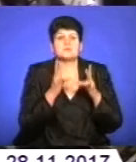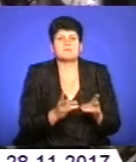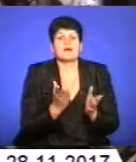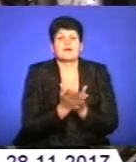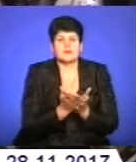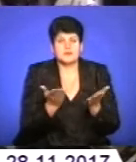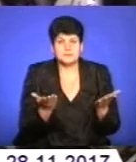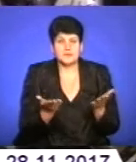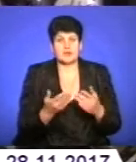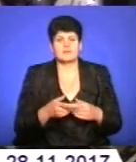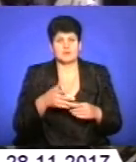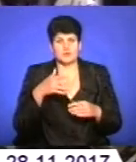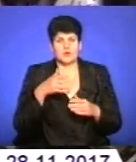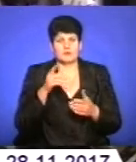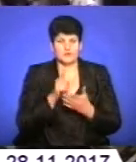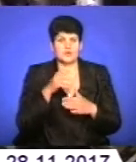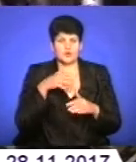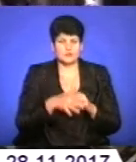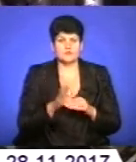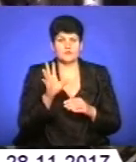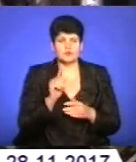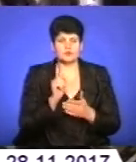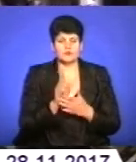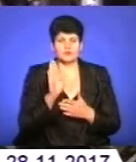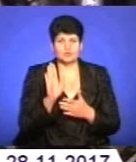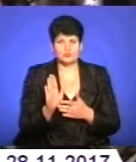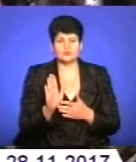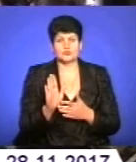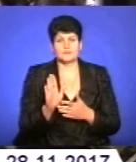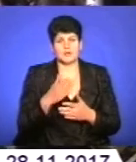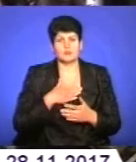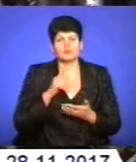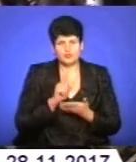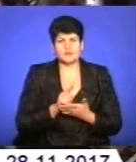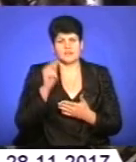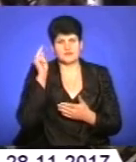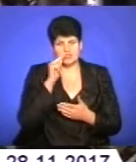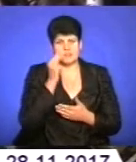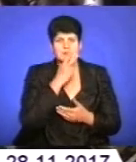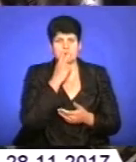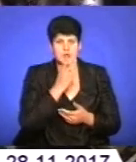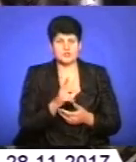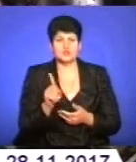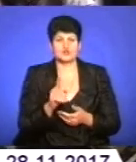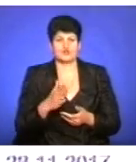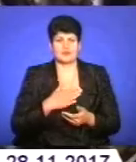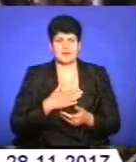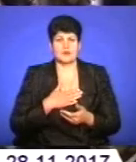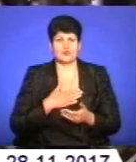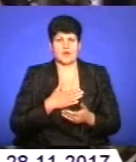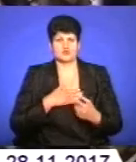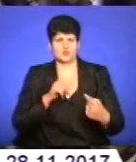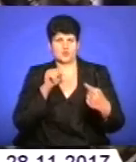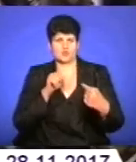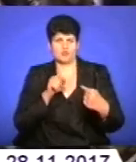що порох завжди має бути сухий, тому і ми маємо навчатися того, бачити, що є в нашого супротивника, щоб